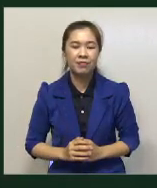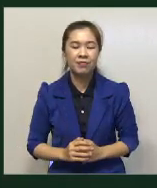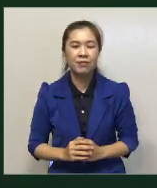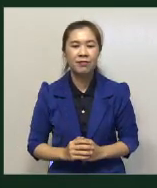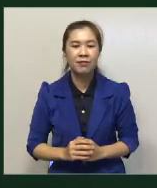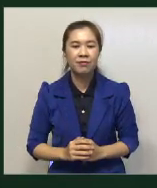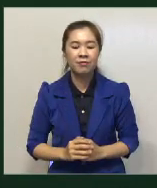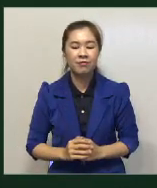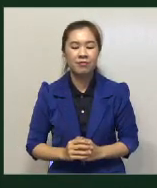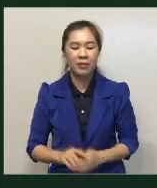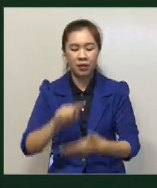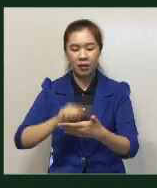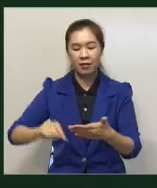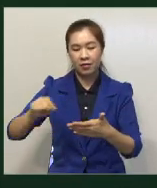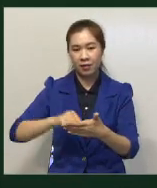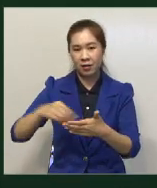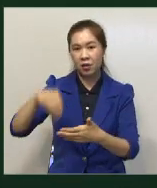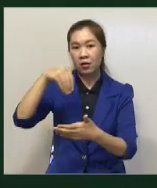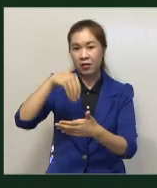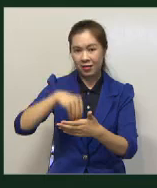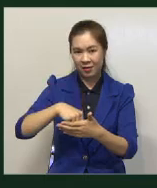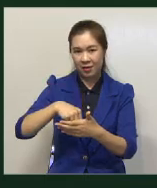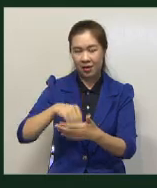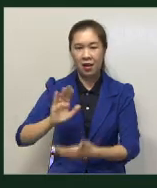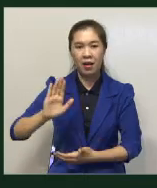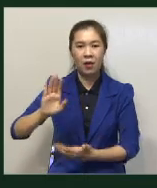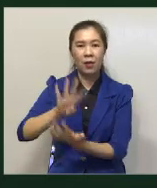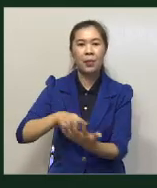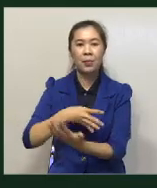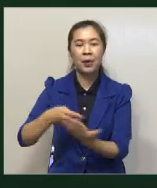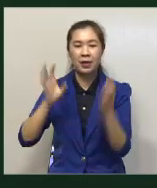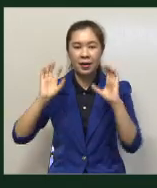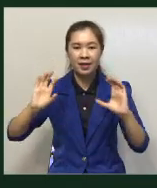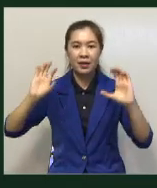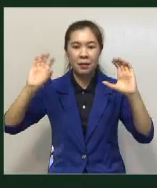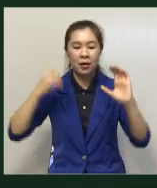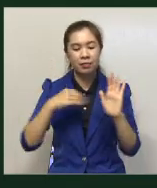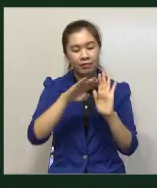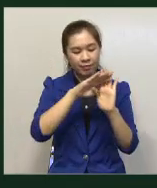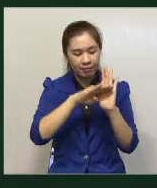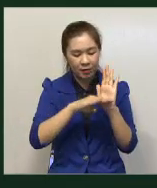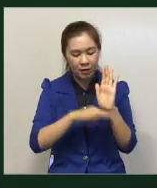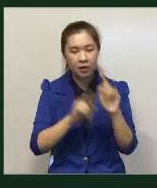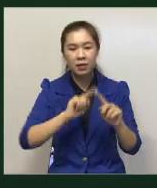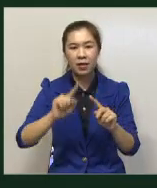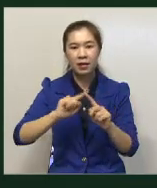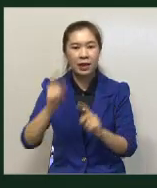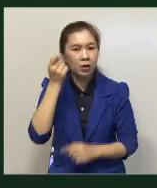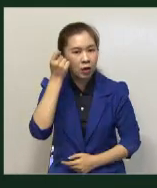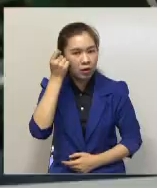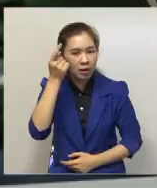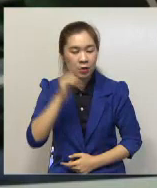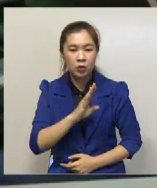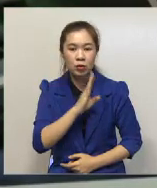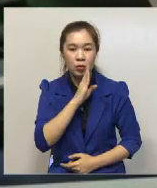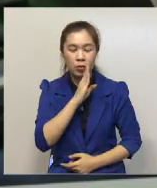สำหรับการเดินหน้าสู่การเลือกตั้งตามรถแมพของรัฐบาลได้ให้แต่ละหน่วยทำความเข้าใจถึงขั้นตอนซึ่งหากมีการร้องขอให้กองทั